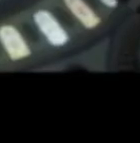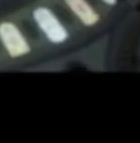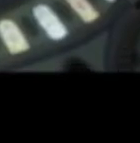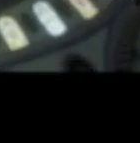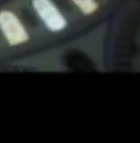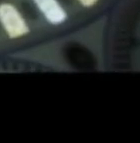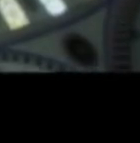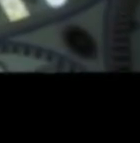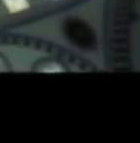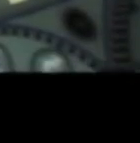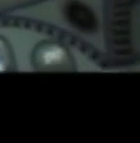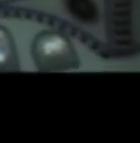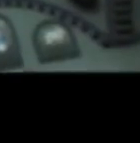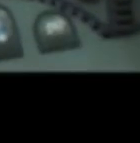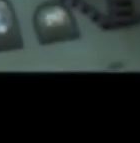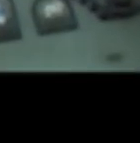حي على الصلاة